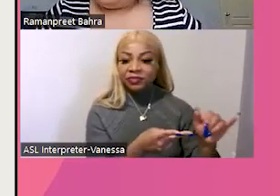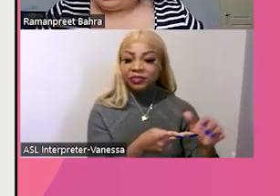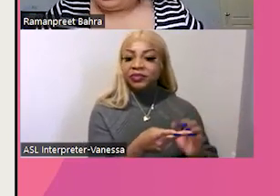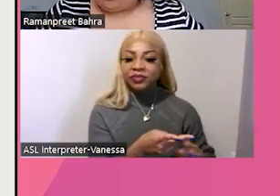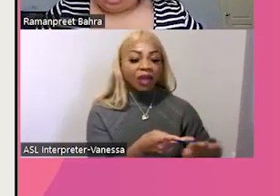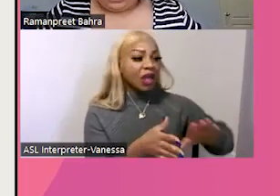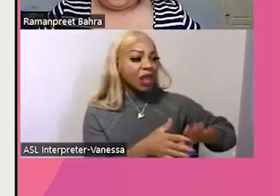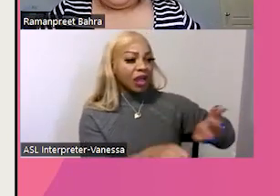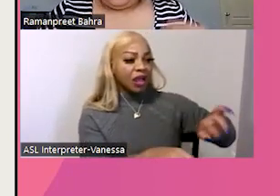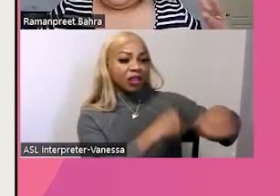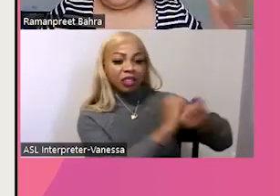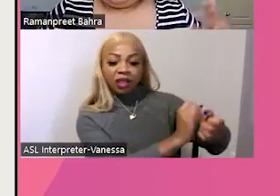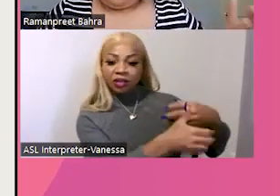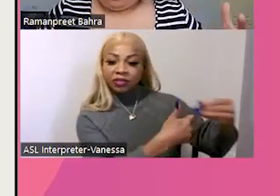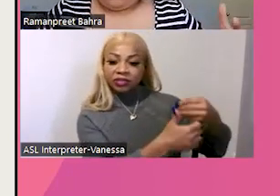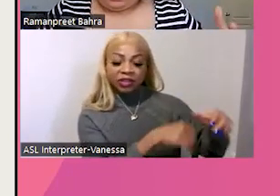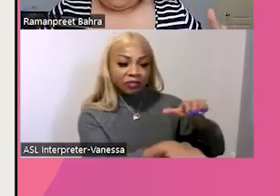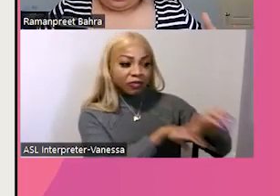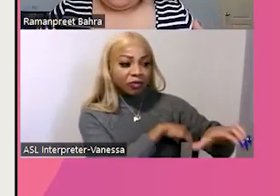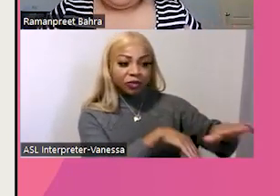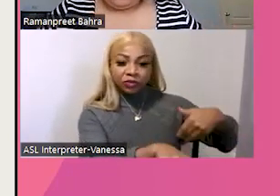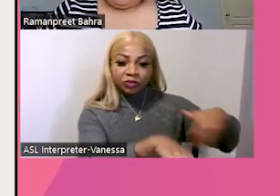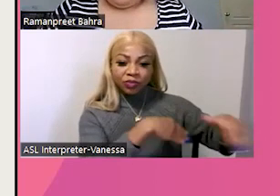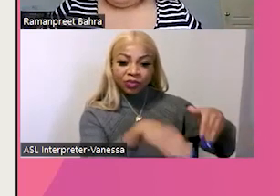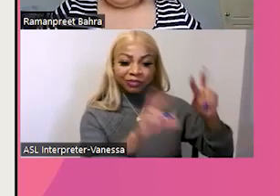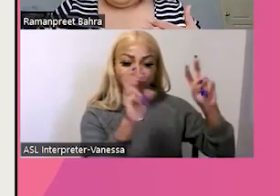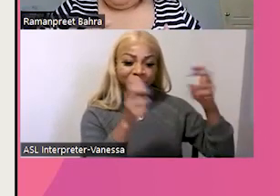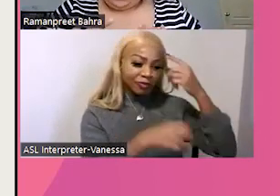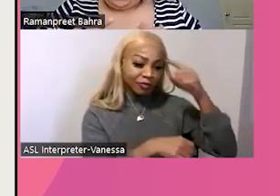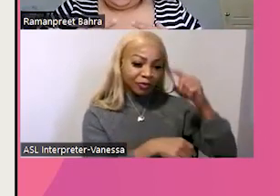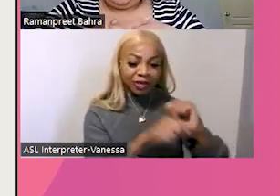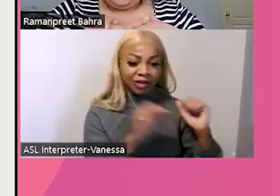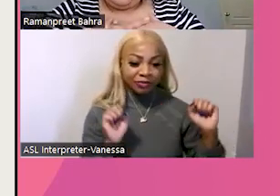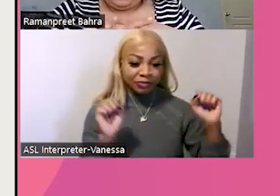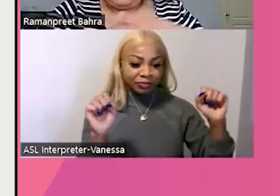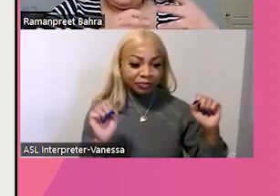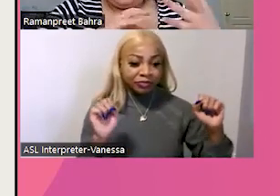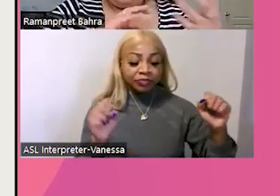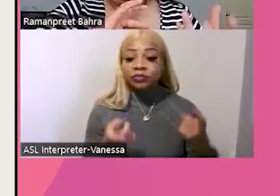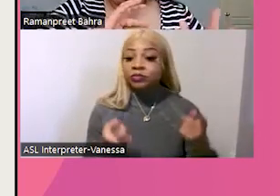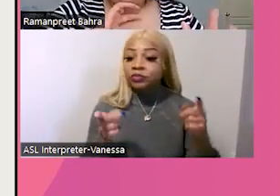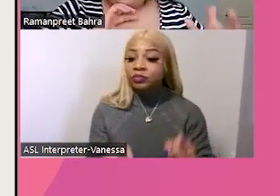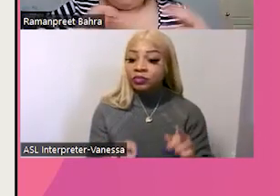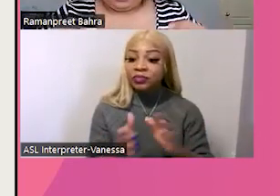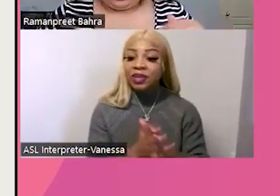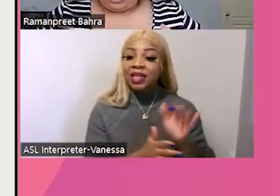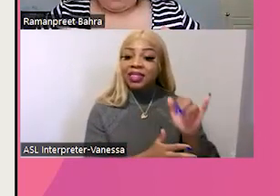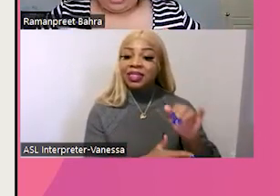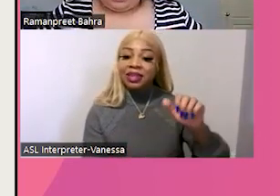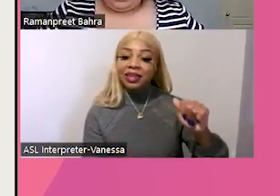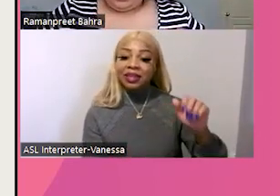violence qui la force à marcher, par exemple, comme forme